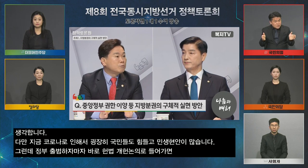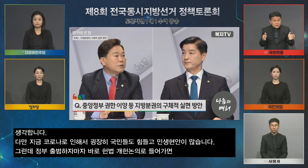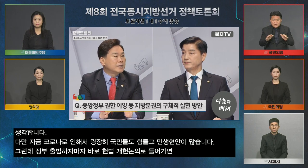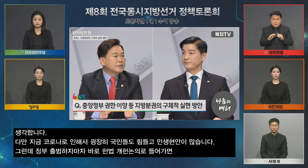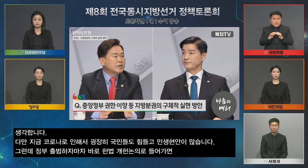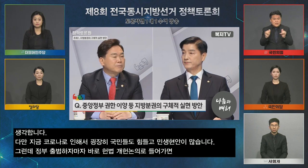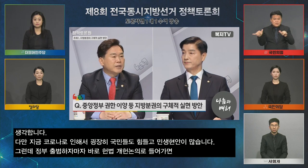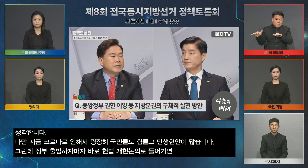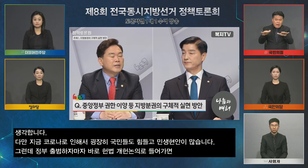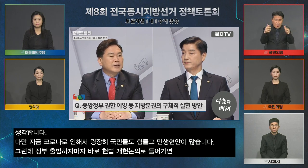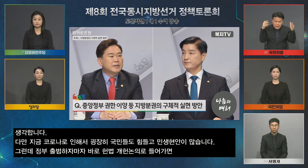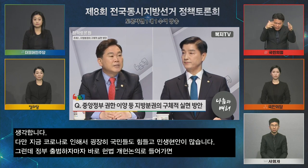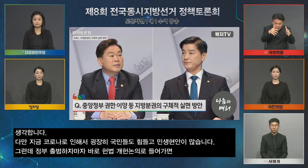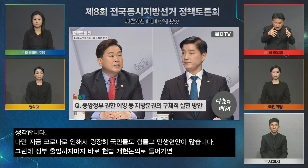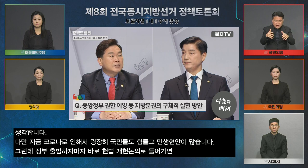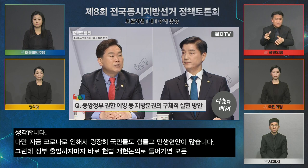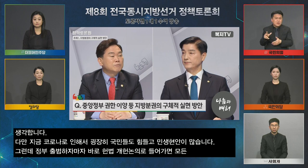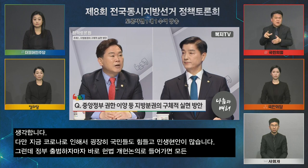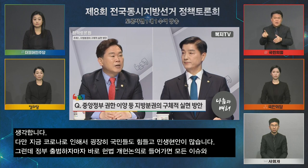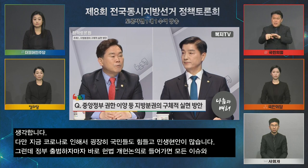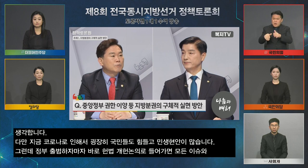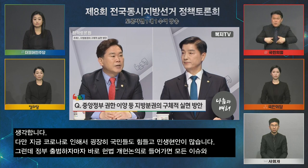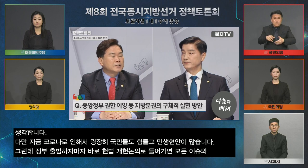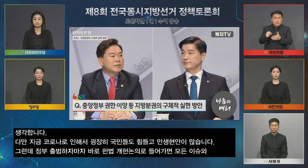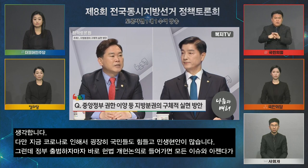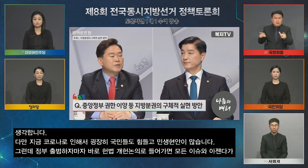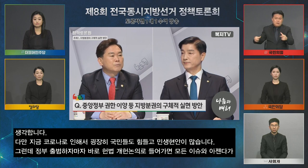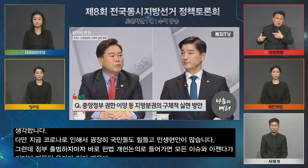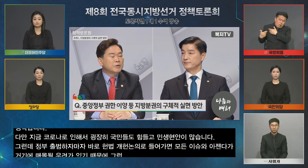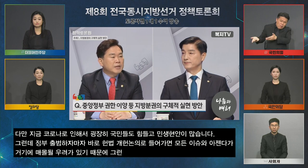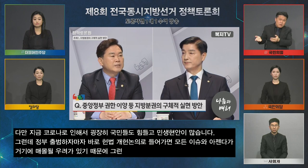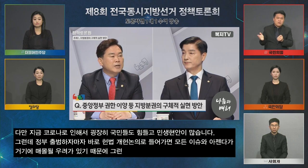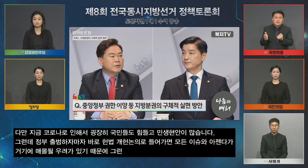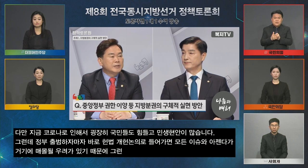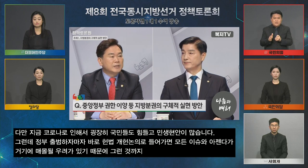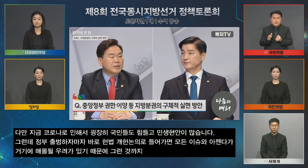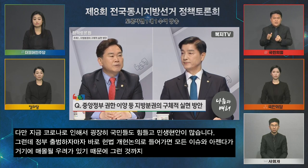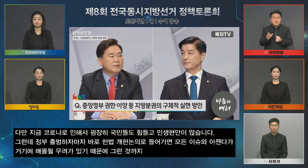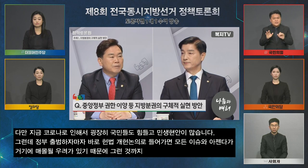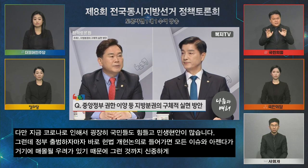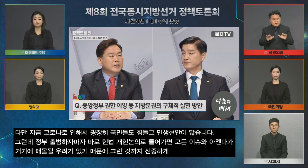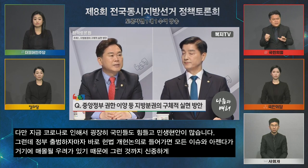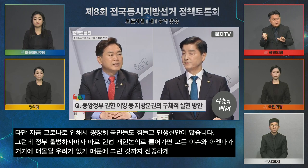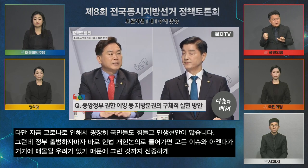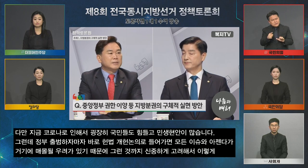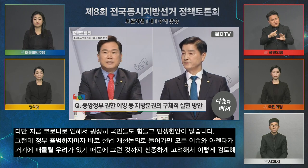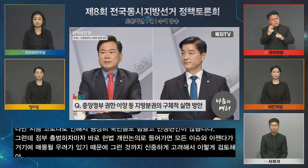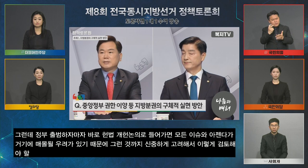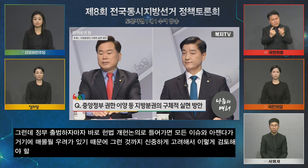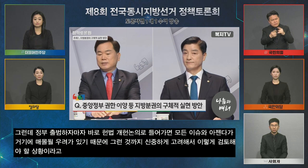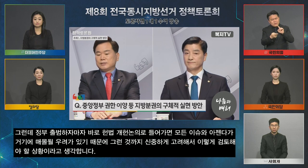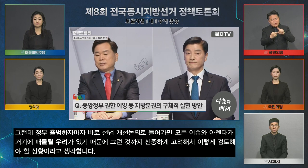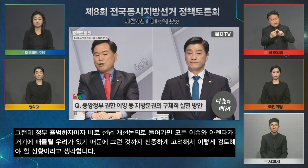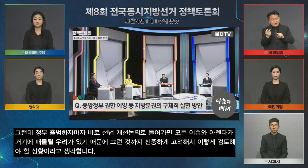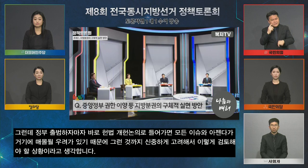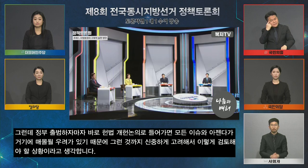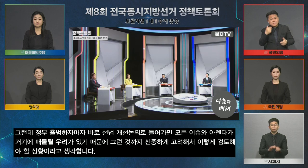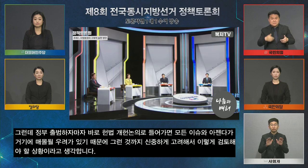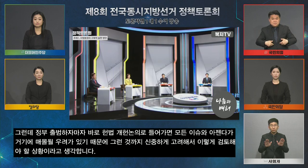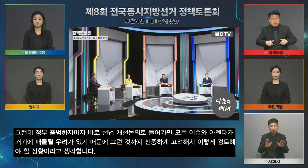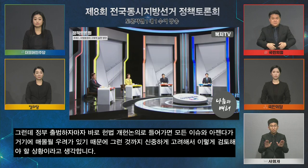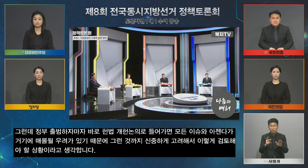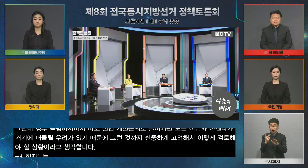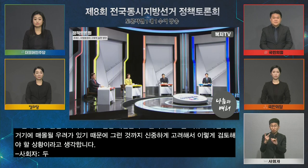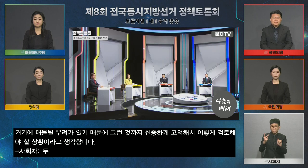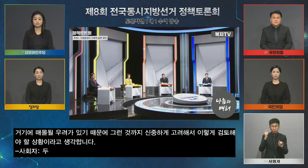매몰될 우려가 있기 때문에 그런 것까지 신중하게 고려해서 이렇게 검토해야 될 상황이라고 생각합니다. 두 분이